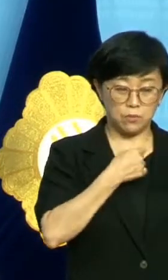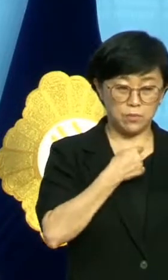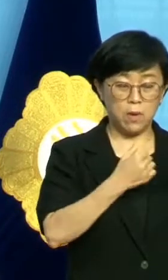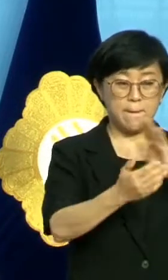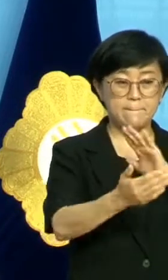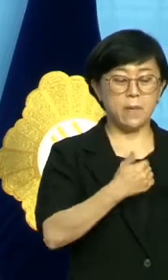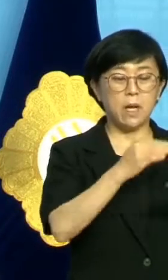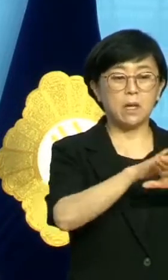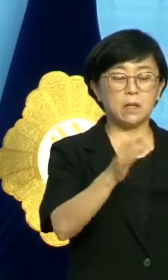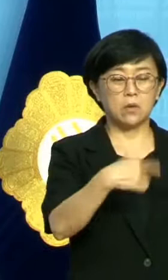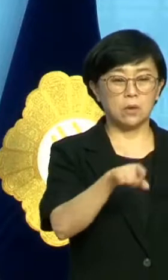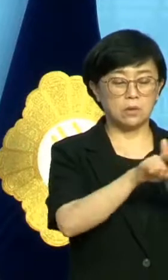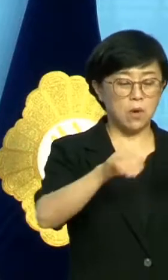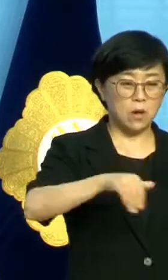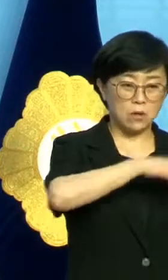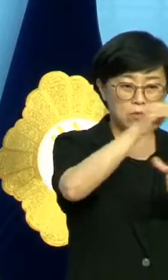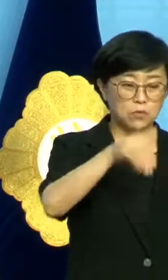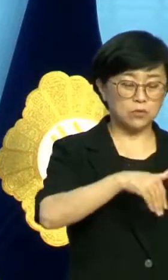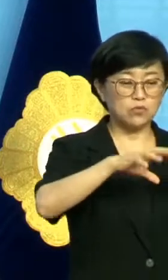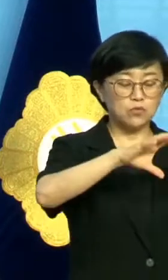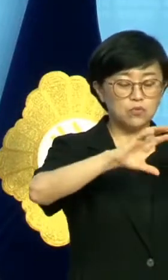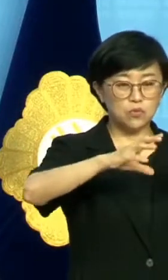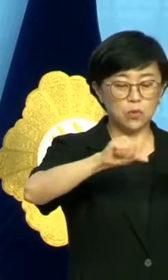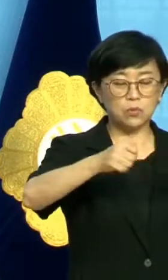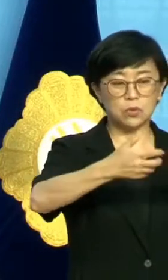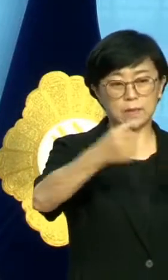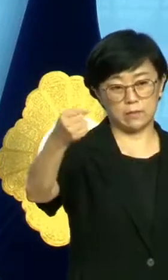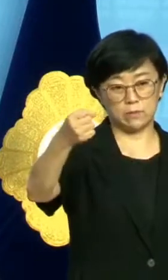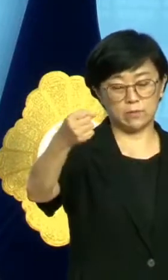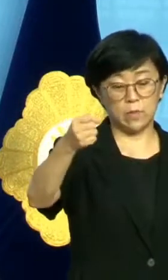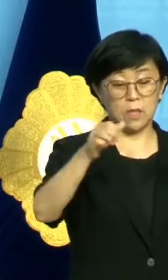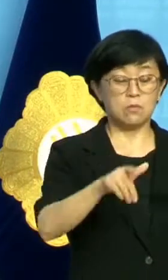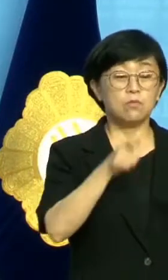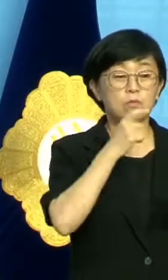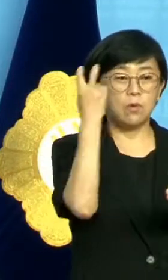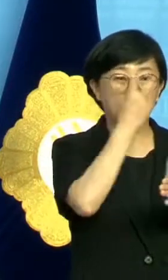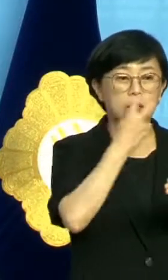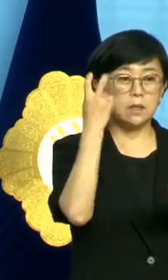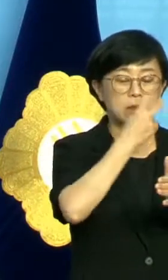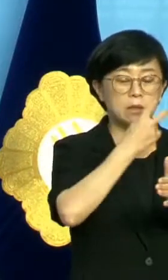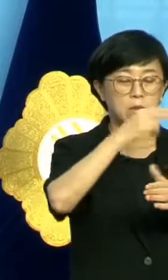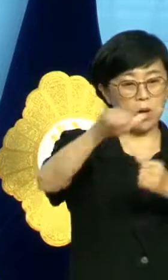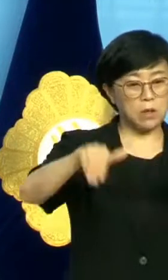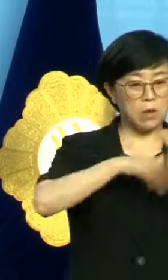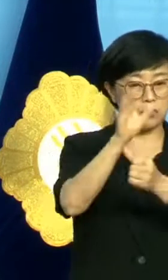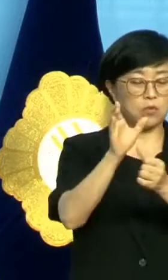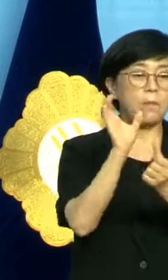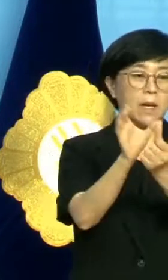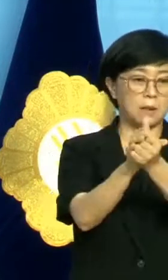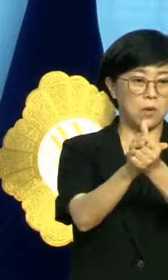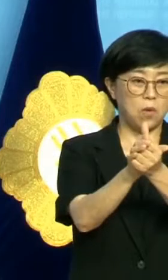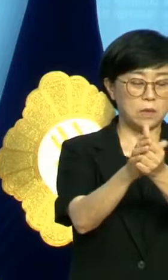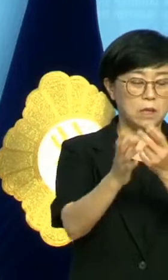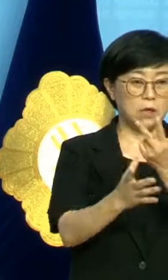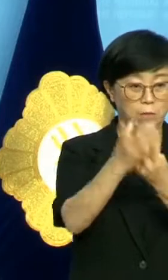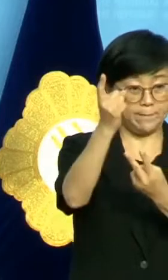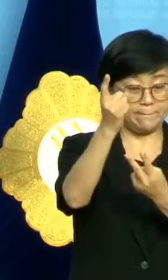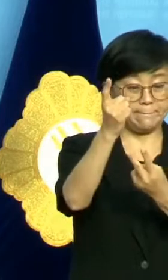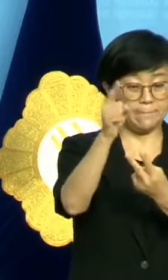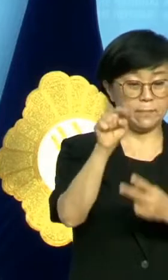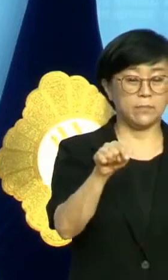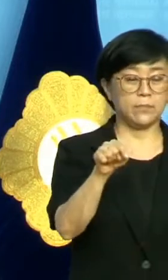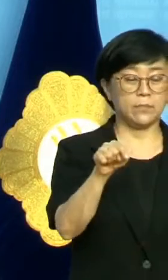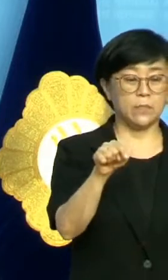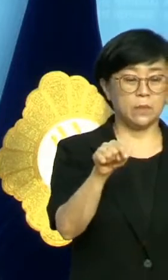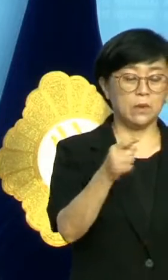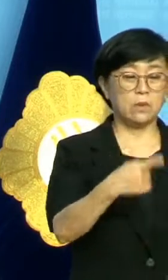환경부 하청 갈리는 국토부 로 나뉘어져 있는 현행 물 관리 업무를 환경부 로 통합하고 자 합니다 이를 위해